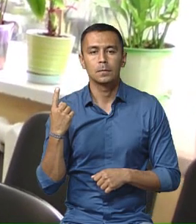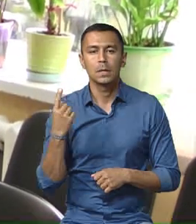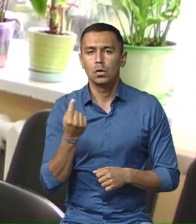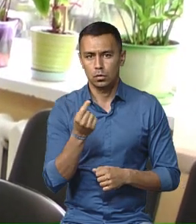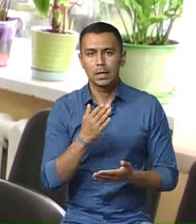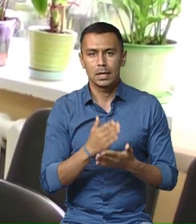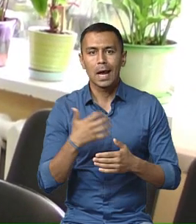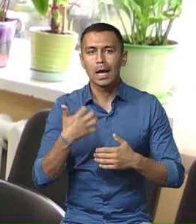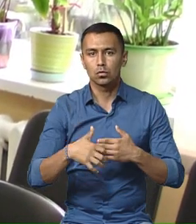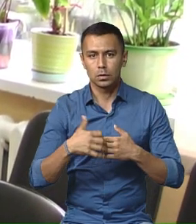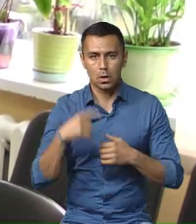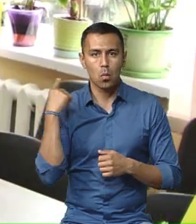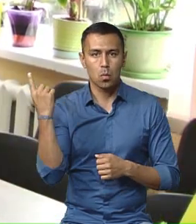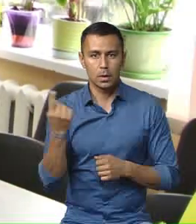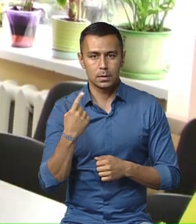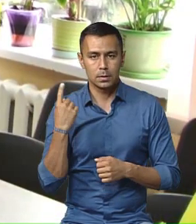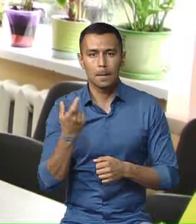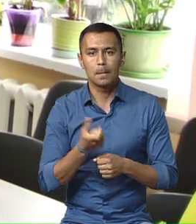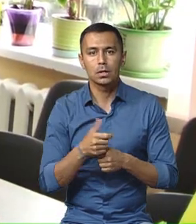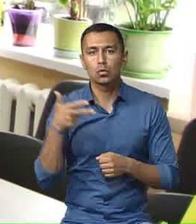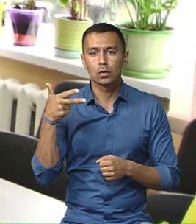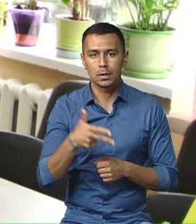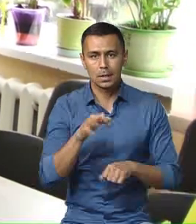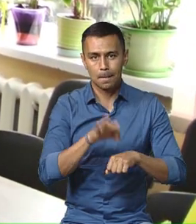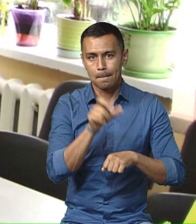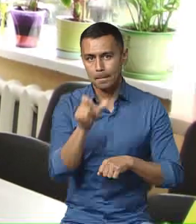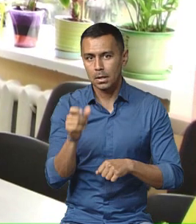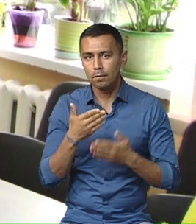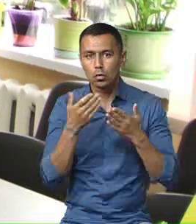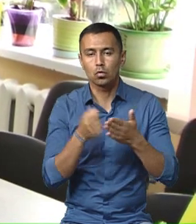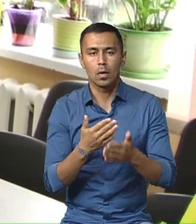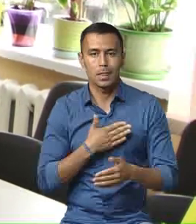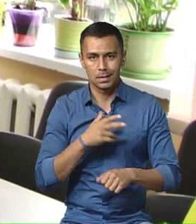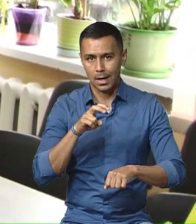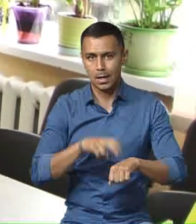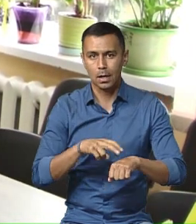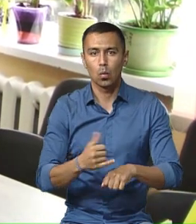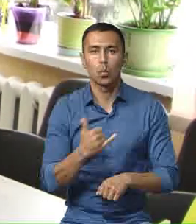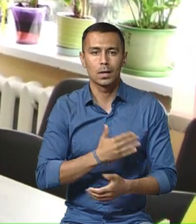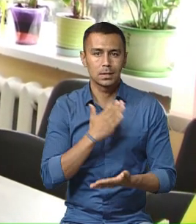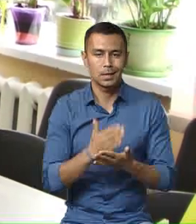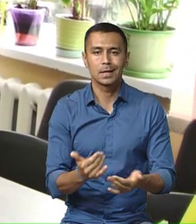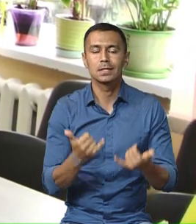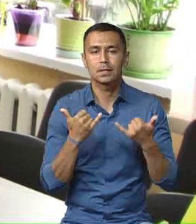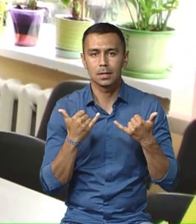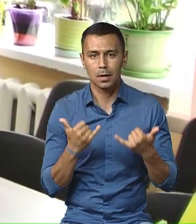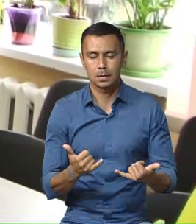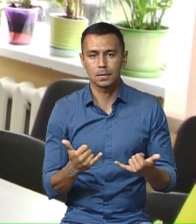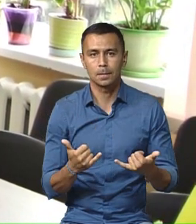трошки є Херсонської області. Більше 3000 пацієнтів звернулись до наших лікарів. У нас є зараз